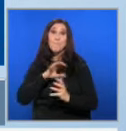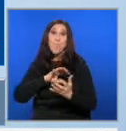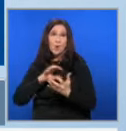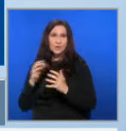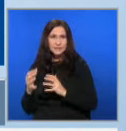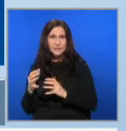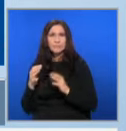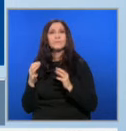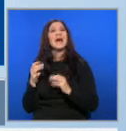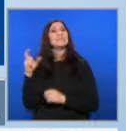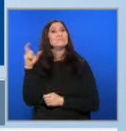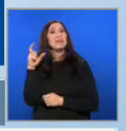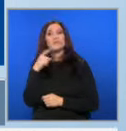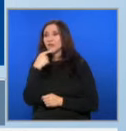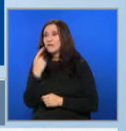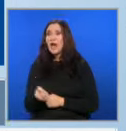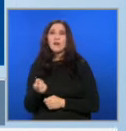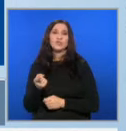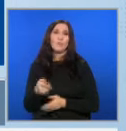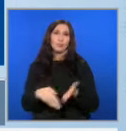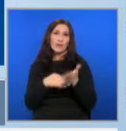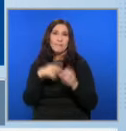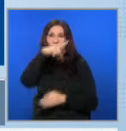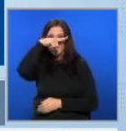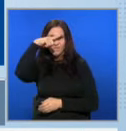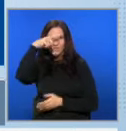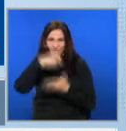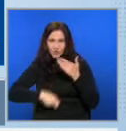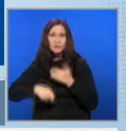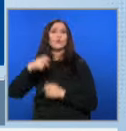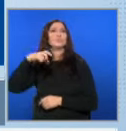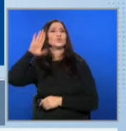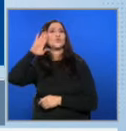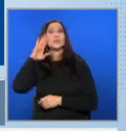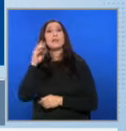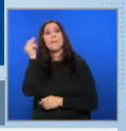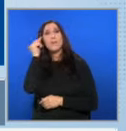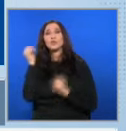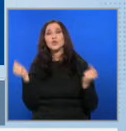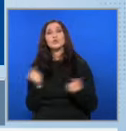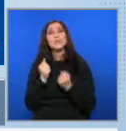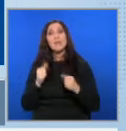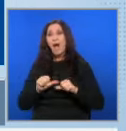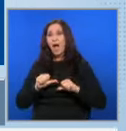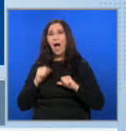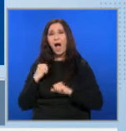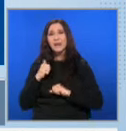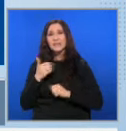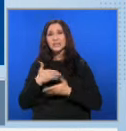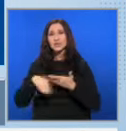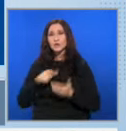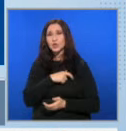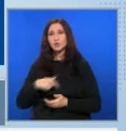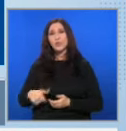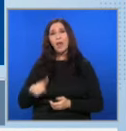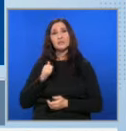политизира. Спецов заявява, че стои твърдо зад служителите си и напомня, че дейността на агенцията е част от националната сигурност сигурност и